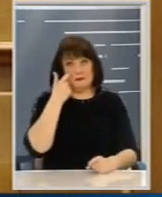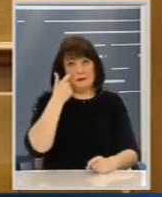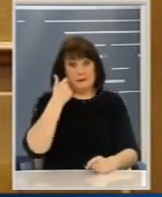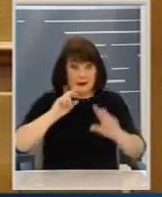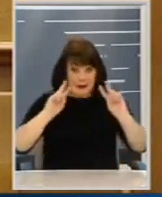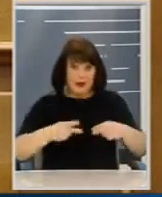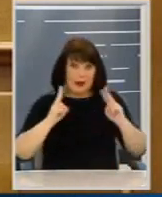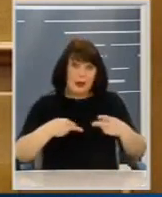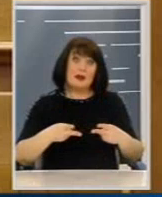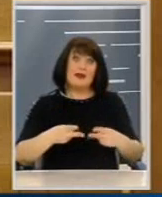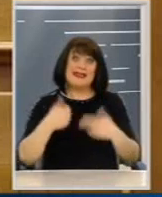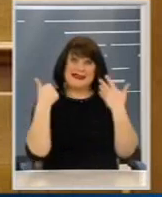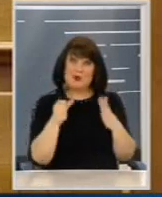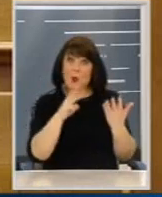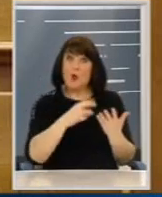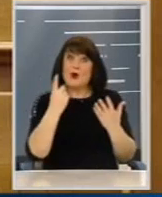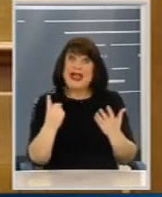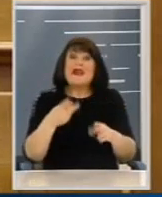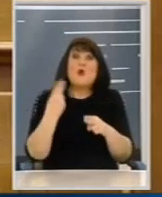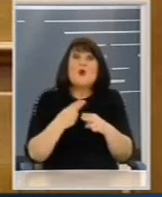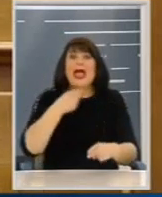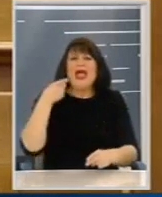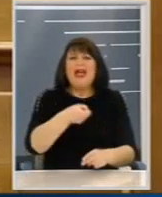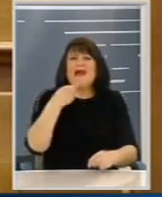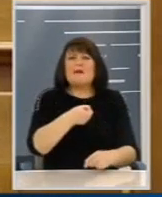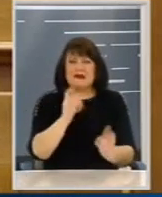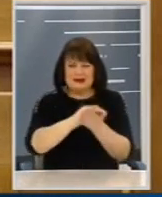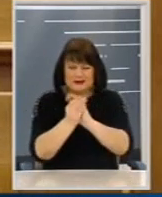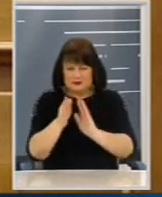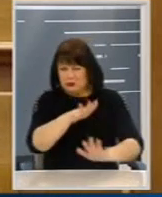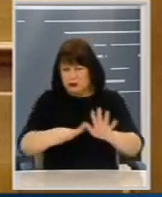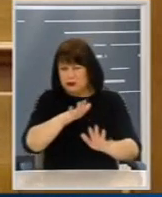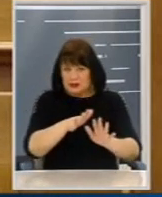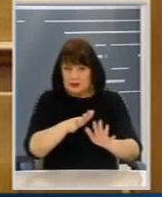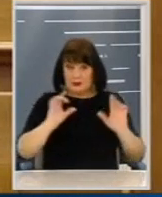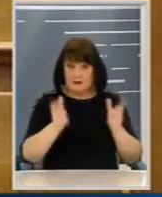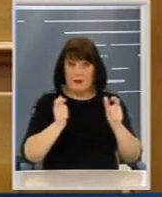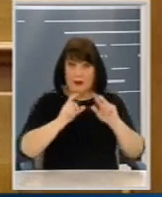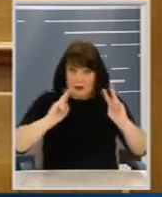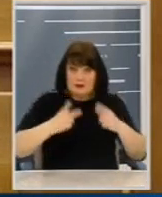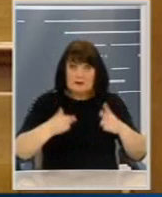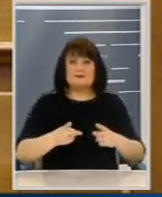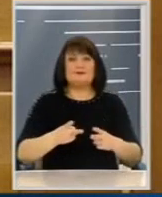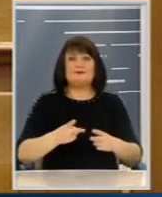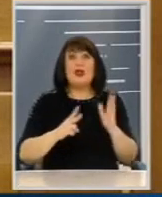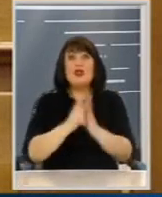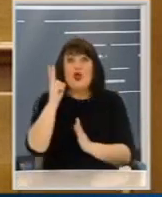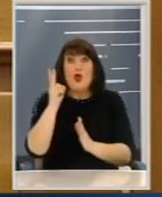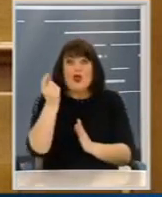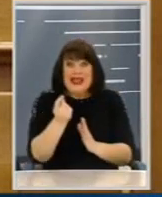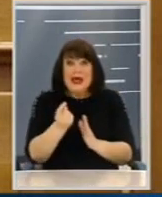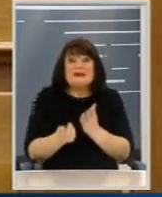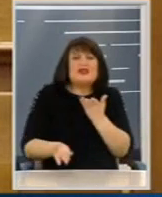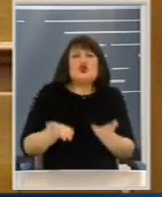Εξαρθρώθηκαν 681 σημαντικές εγκληματικές πύρες, κατασχέθηκαν 12,5